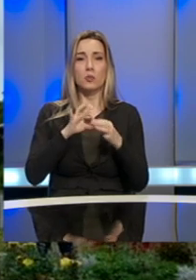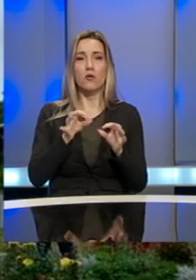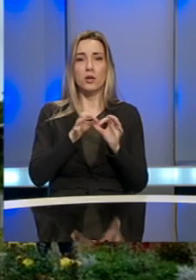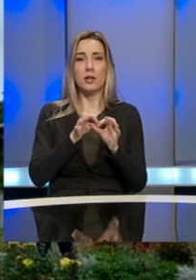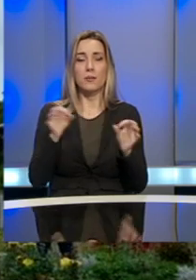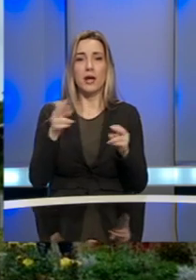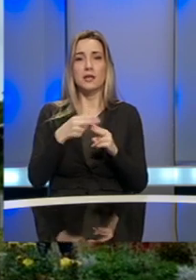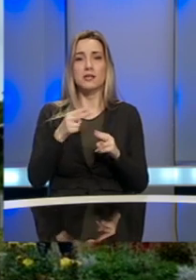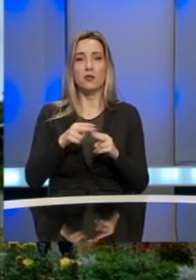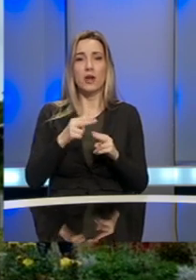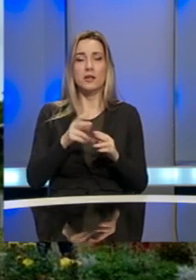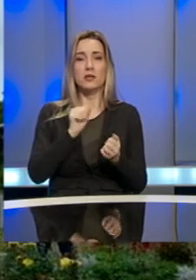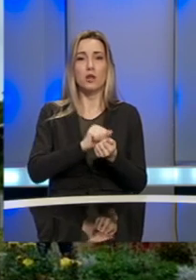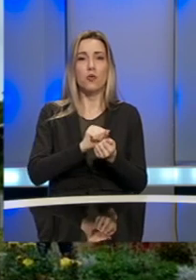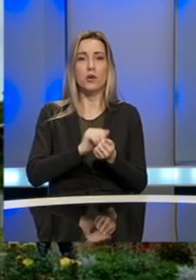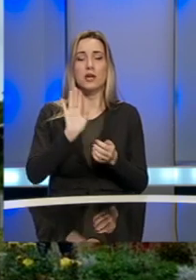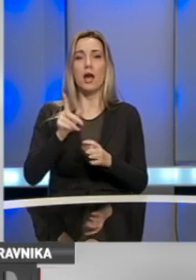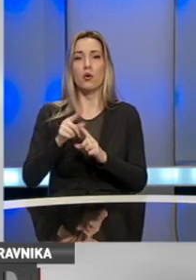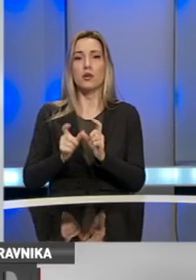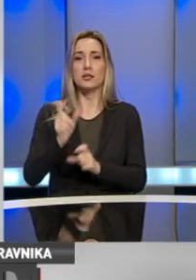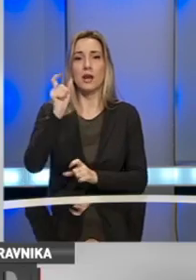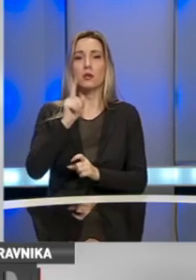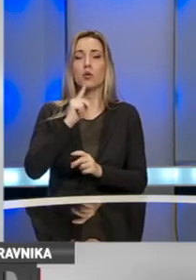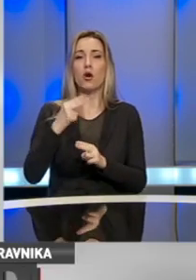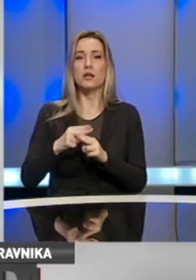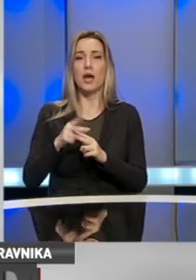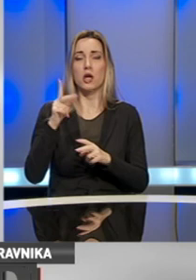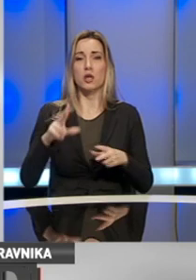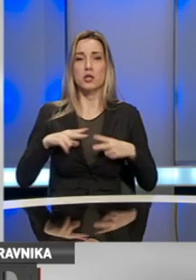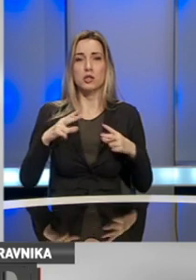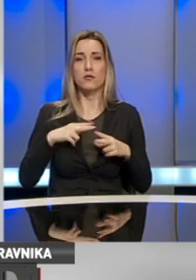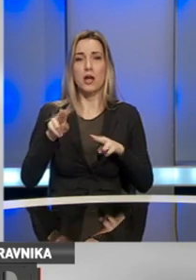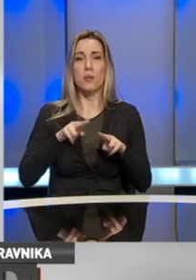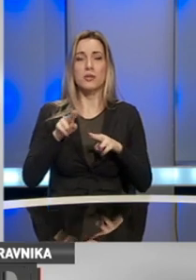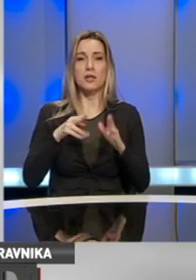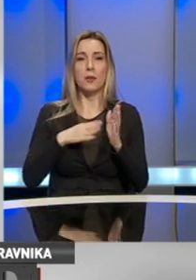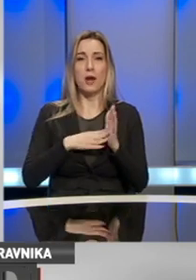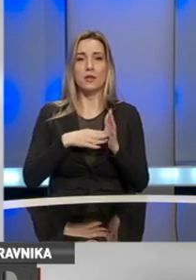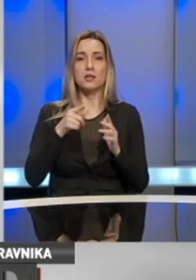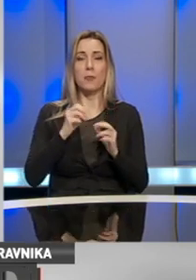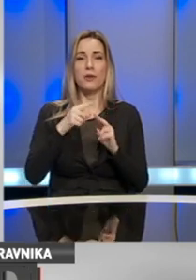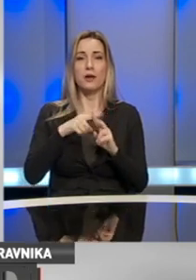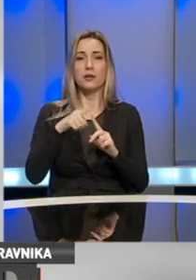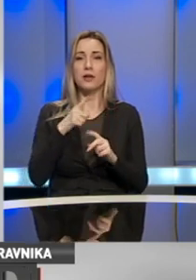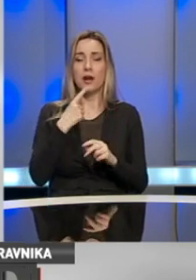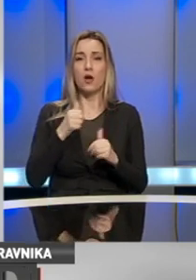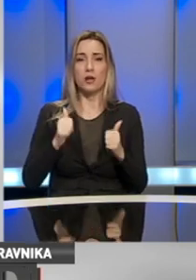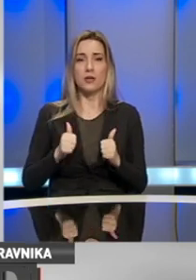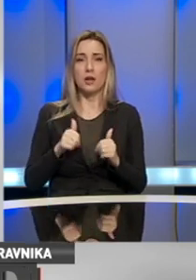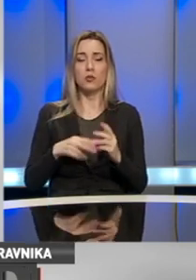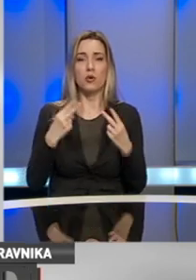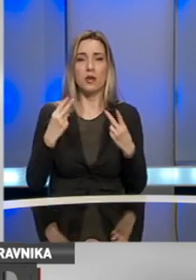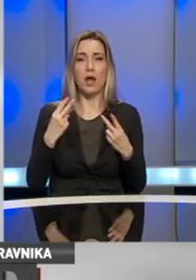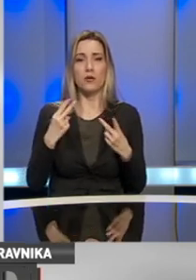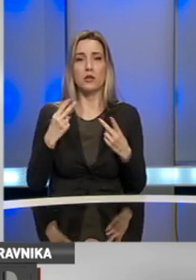mjere dezinfekcije kako tvornice, tako i zgrade u kojoj zaraženi živi. Ministar Matić je za BHT istaknuo da je trenutno